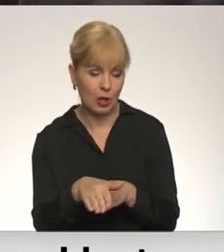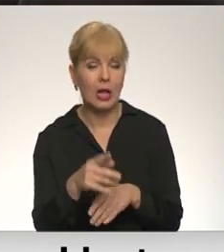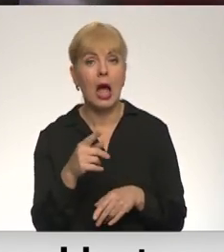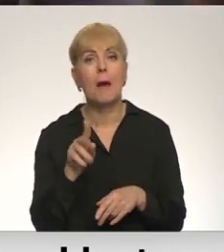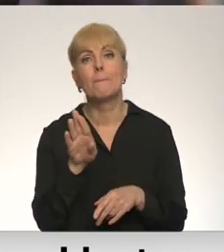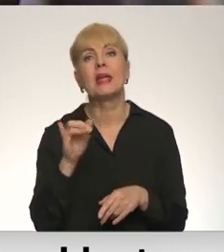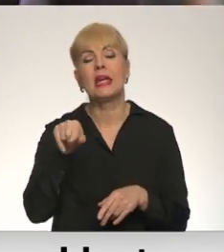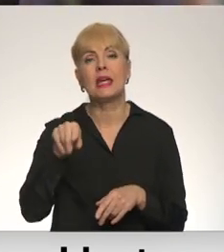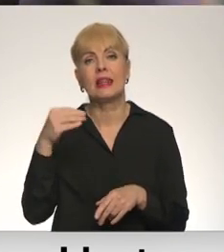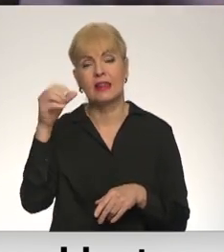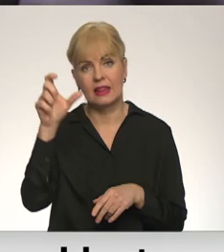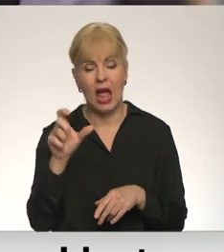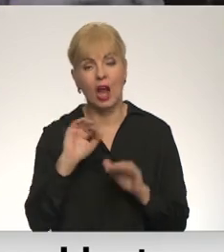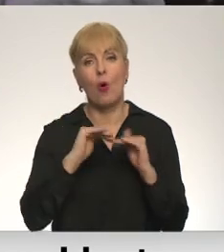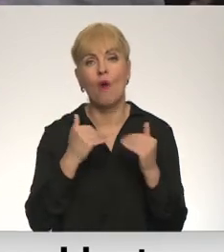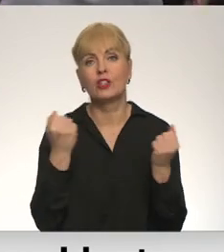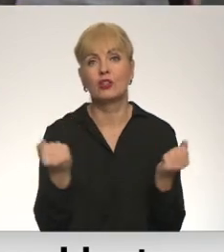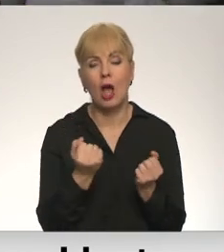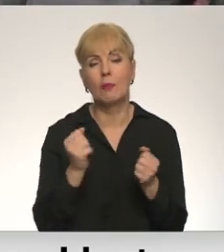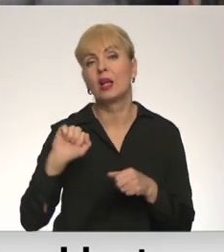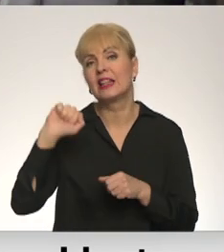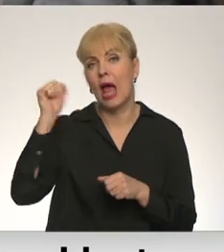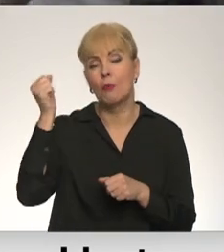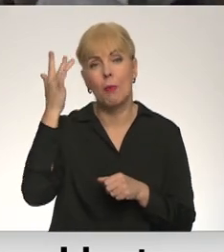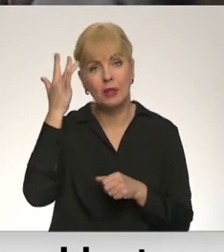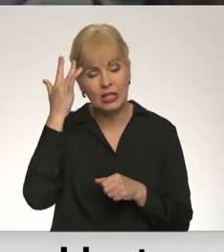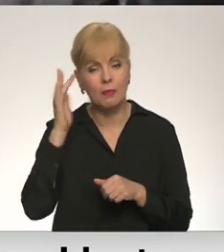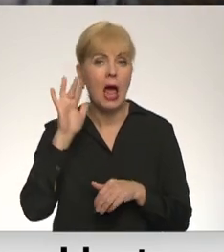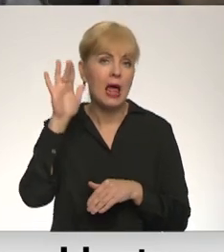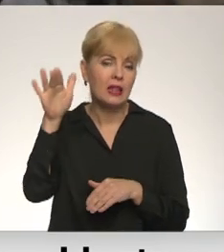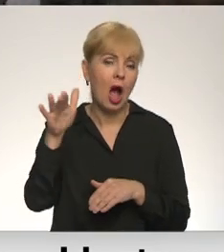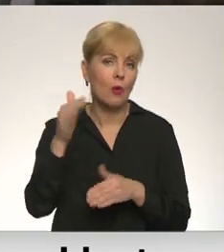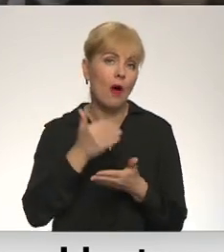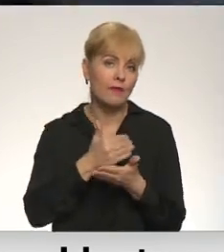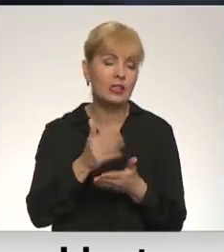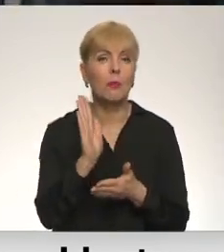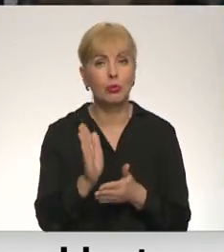gan uzsver, ka konfederācija darbojas uz demokrātiskiem principiem un par nākotnes virzieniem